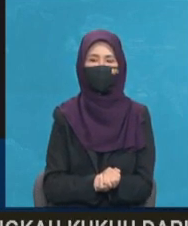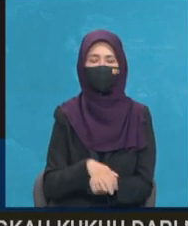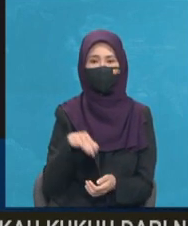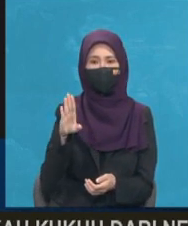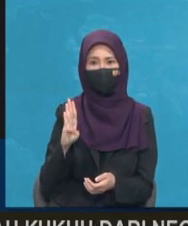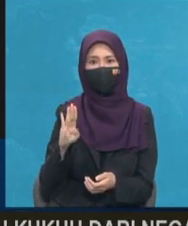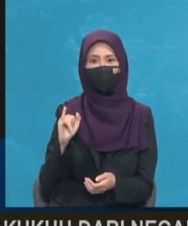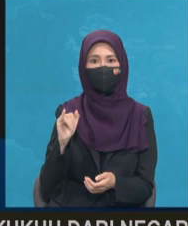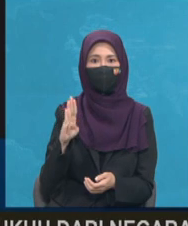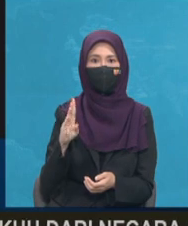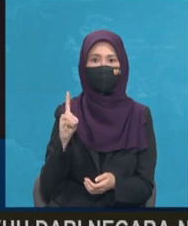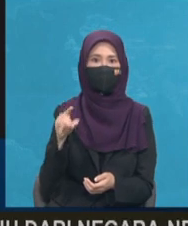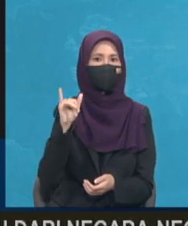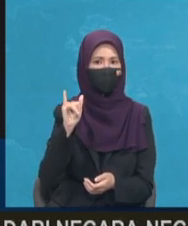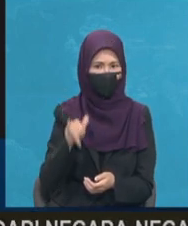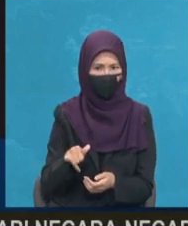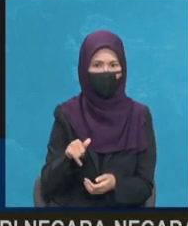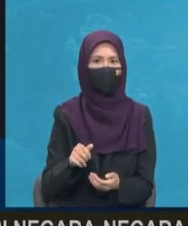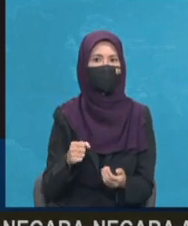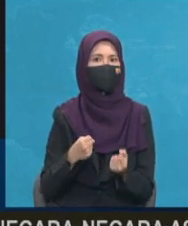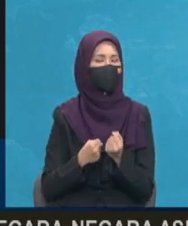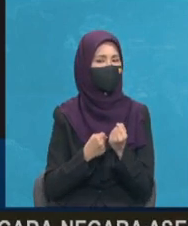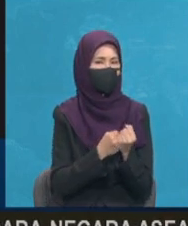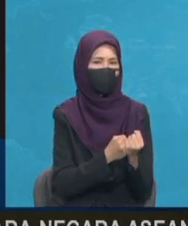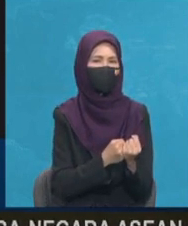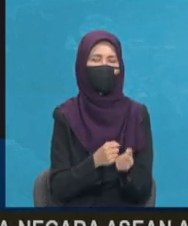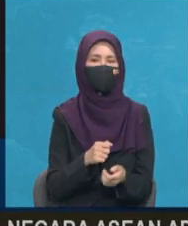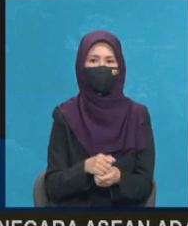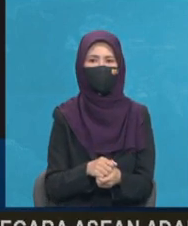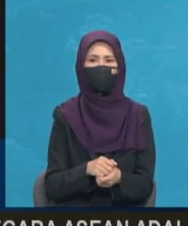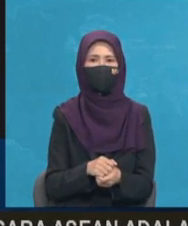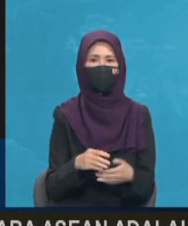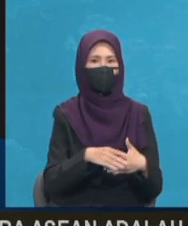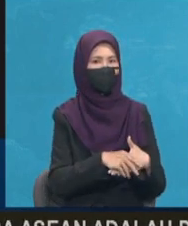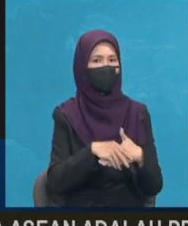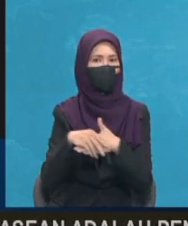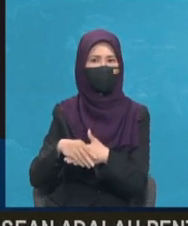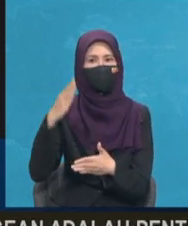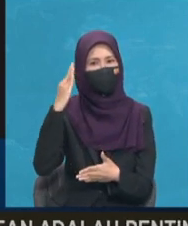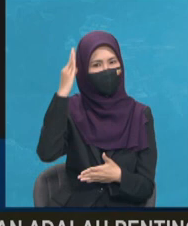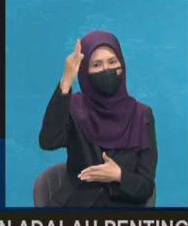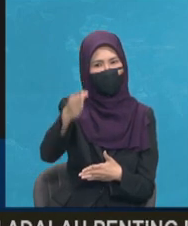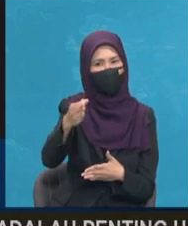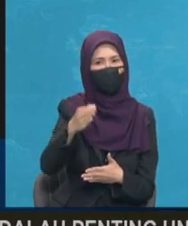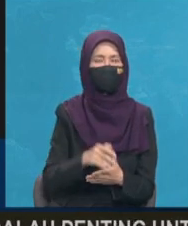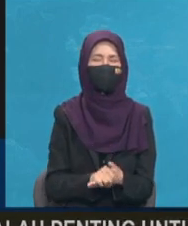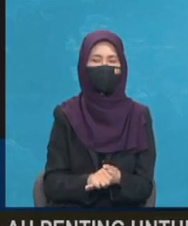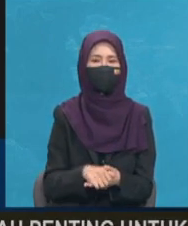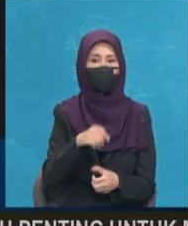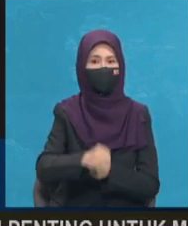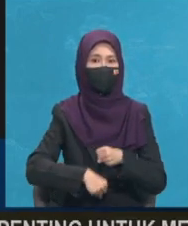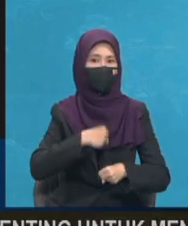Diaz merupakan salah satu usaha bagi mendukung pembangunan Mampang bagi pemimpin masa depan tahun ini